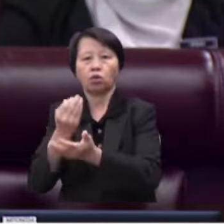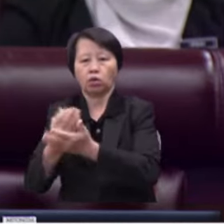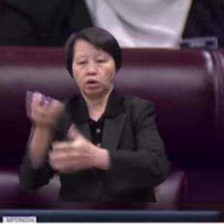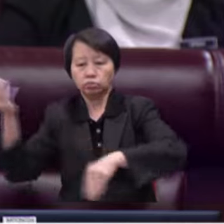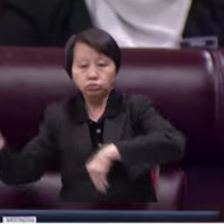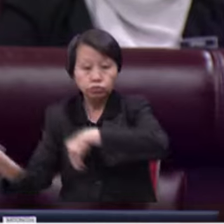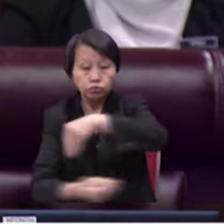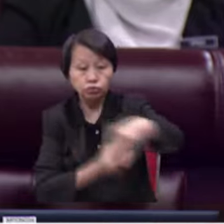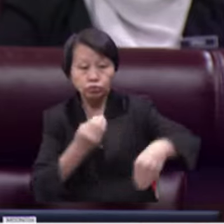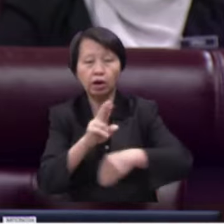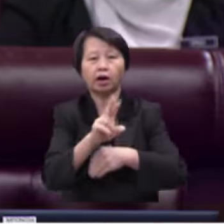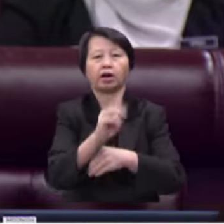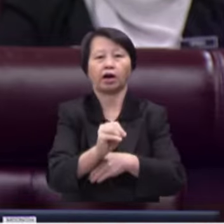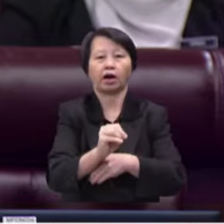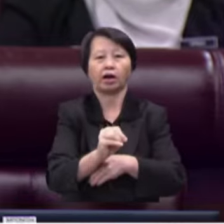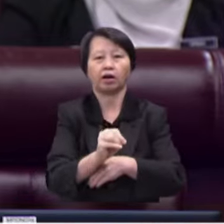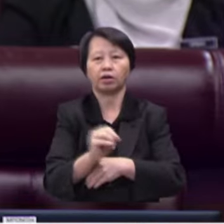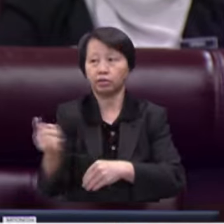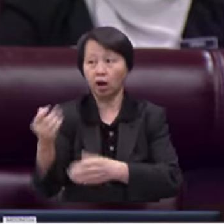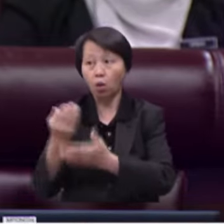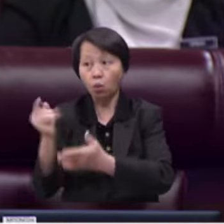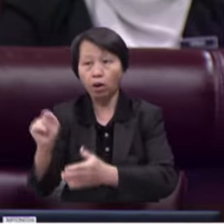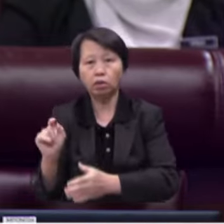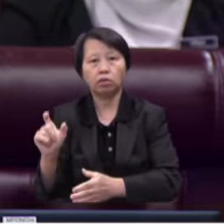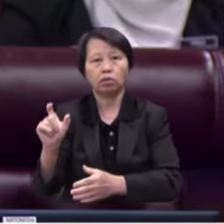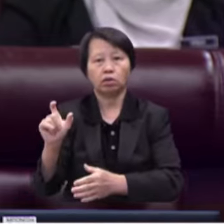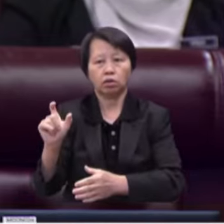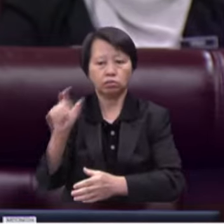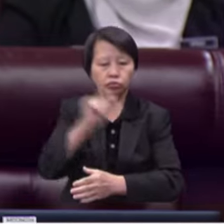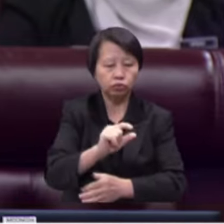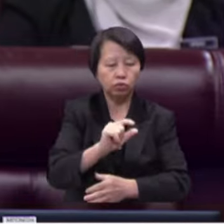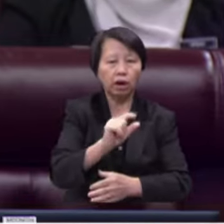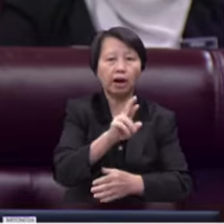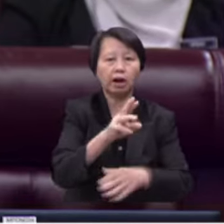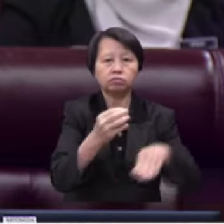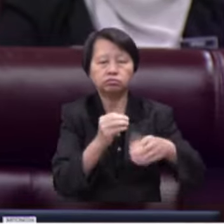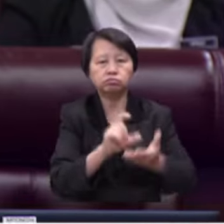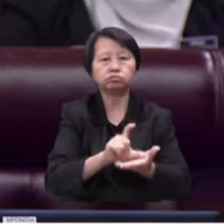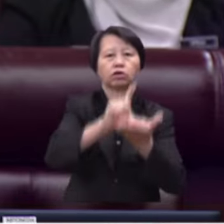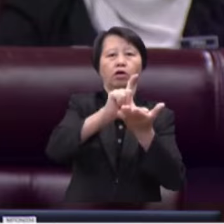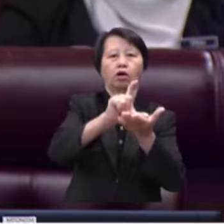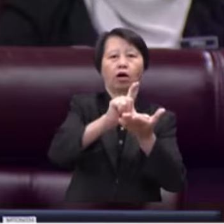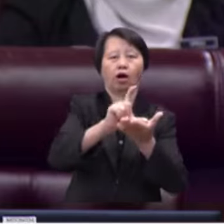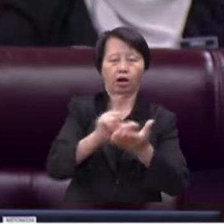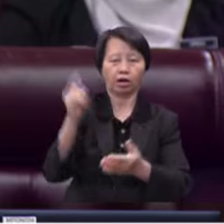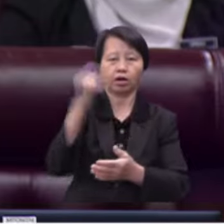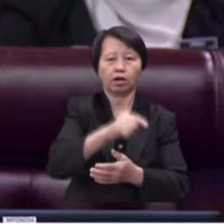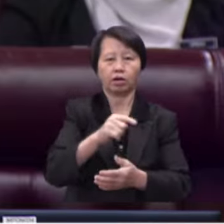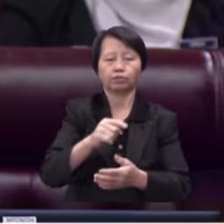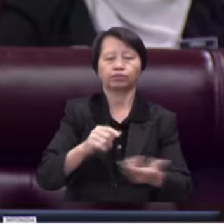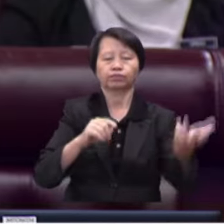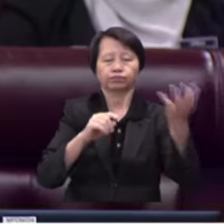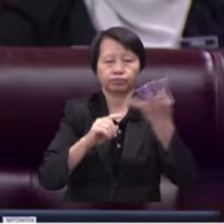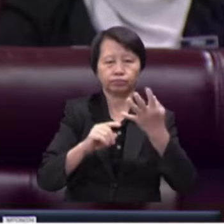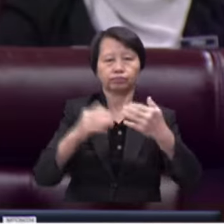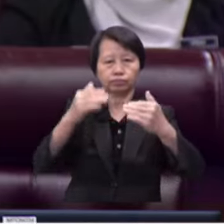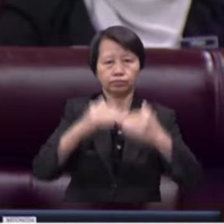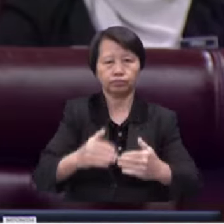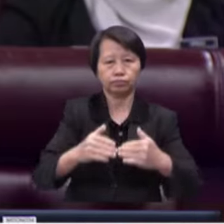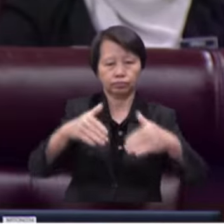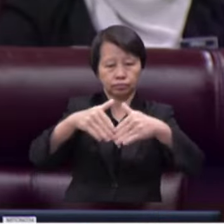tukarkan oleh itu sepatutnya sektor perhematan di sempadan sektor